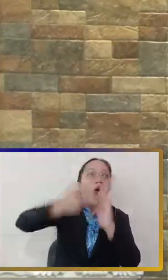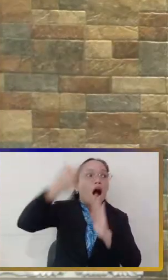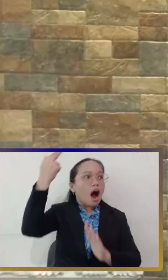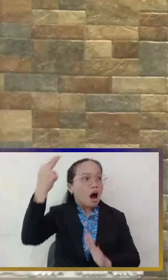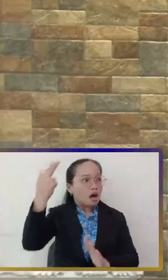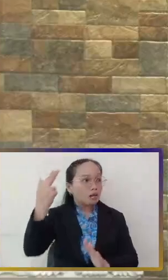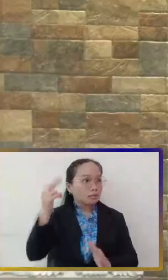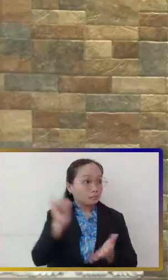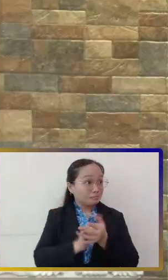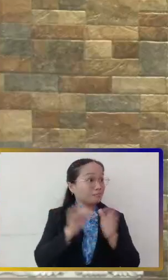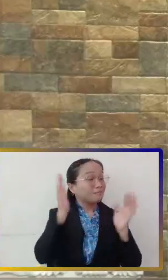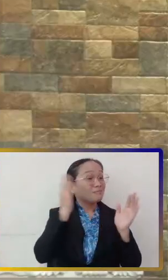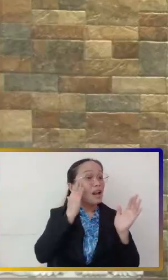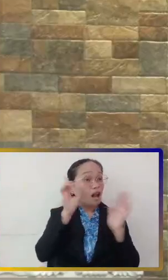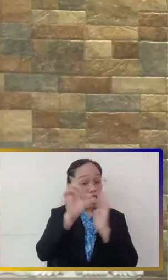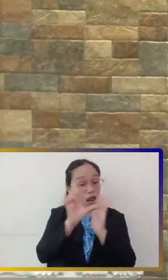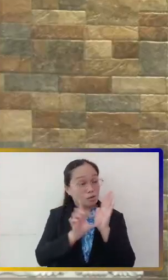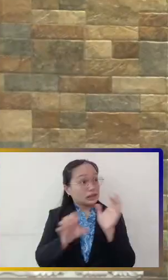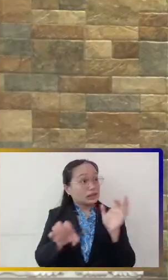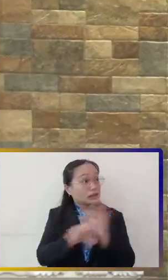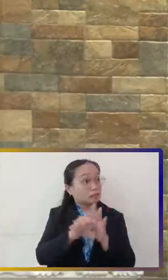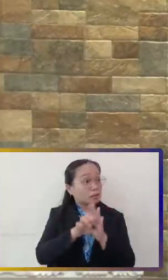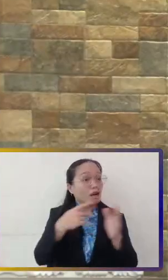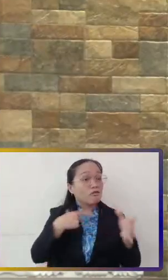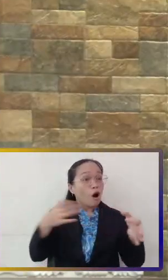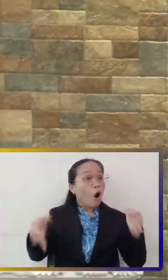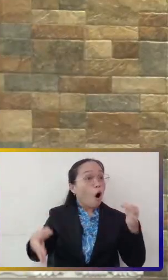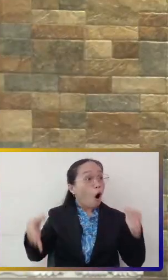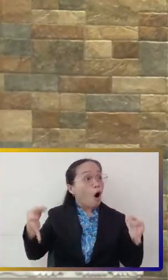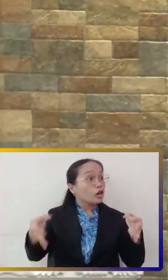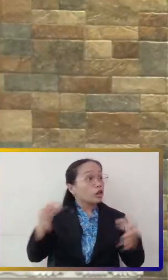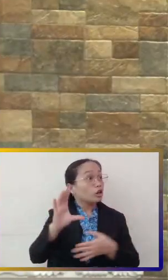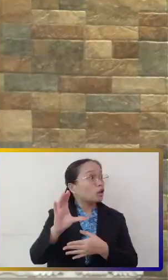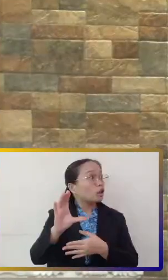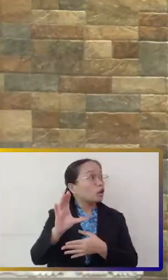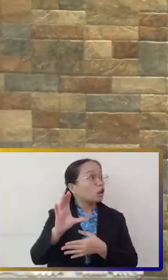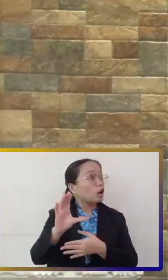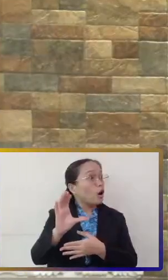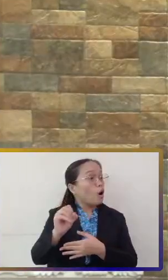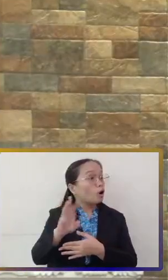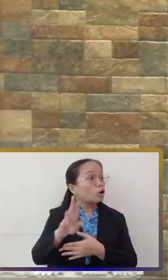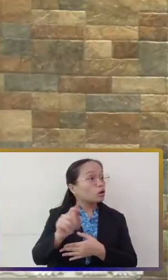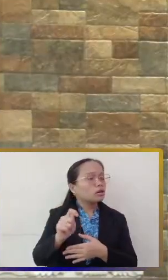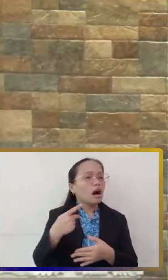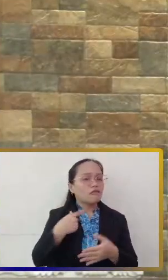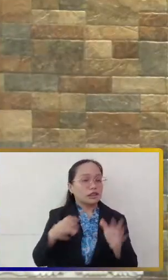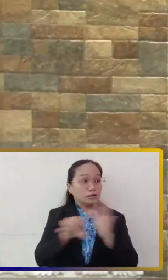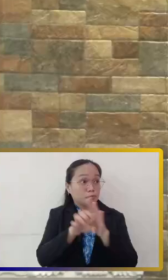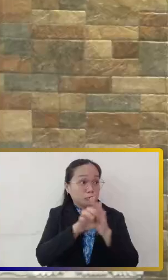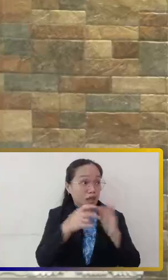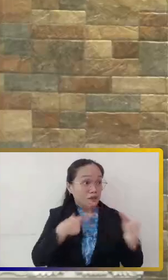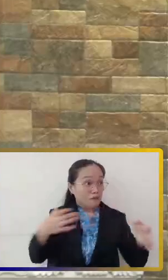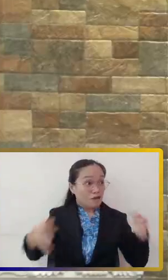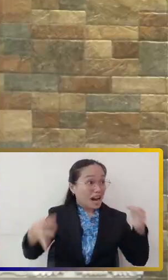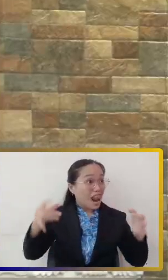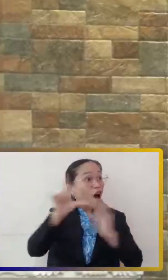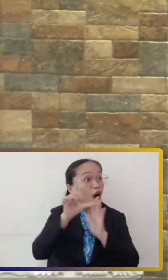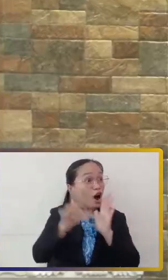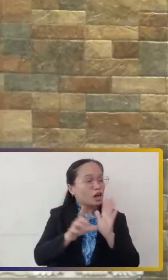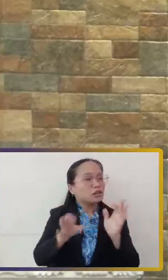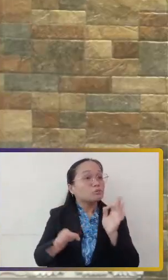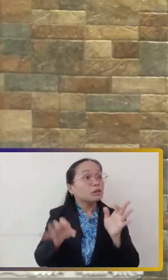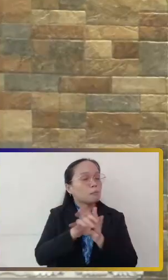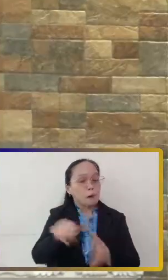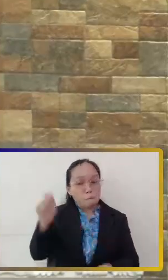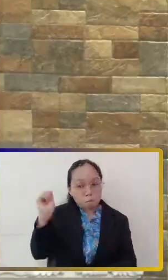niya ni attorney, pagka nasa korte ka at may judge ka, mga kapatid. Okay? Now, kapag ka yung